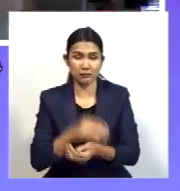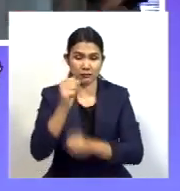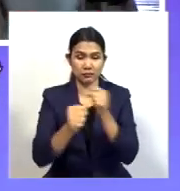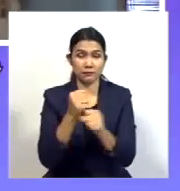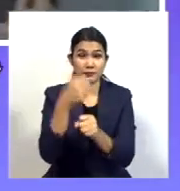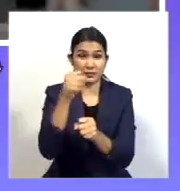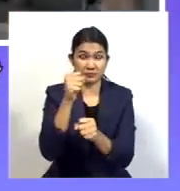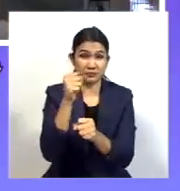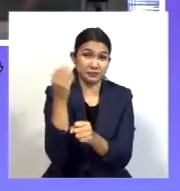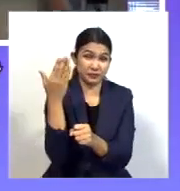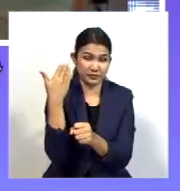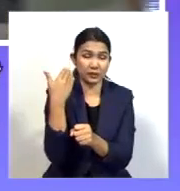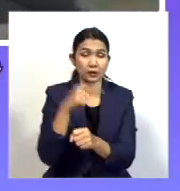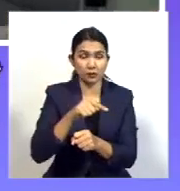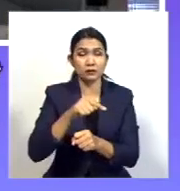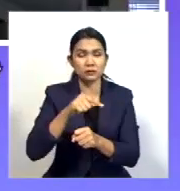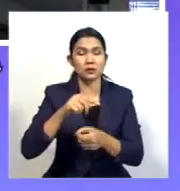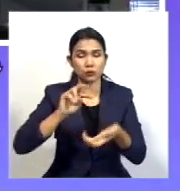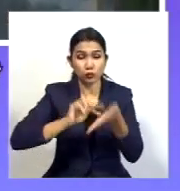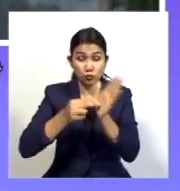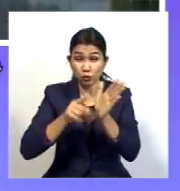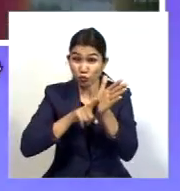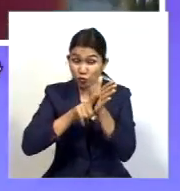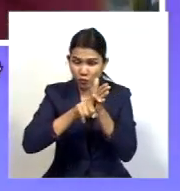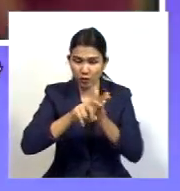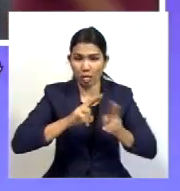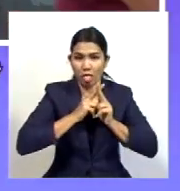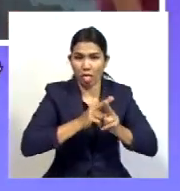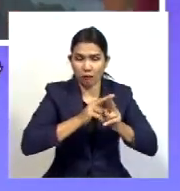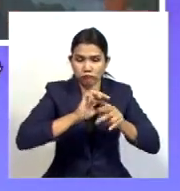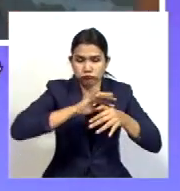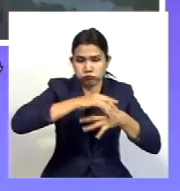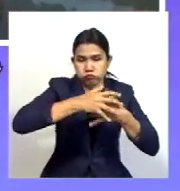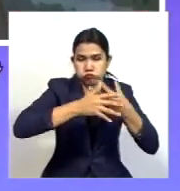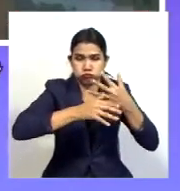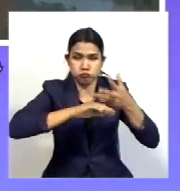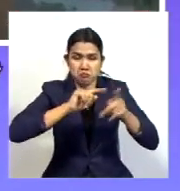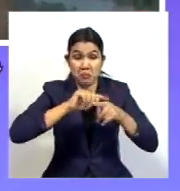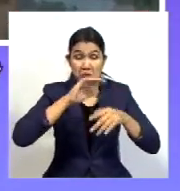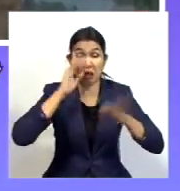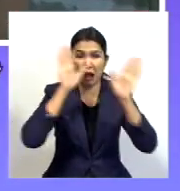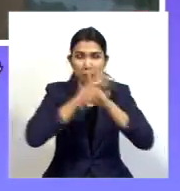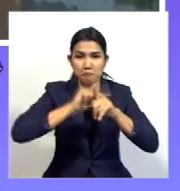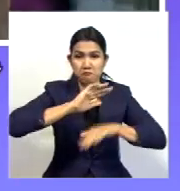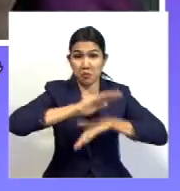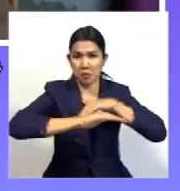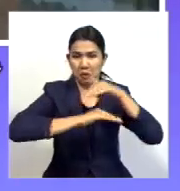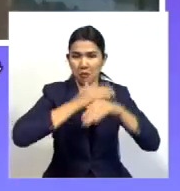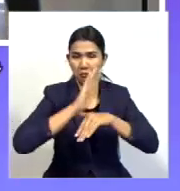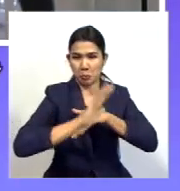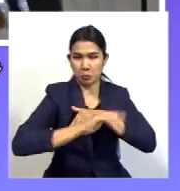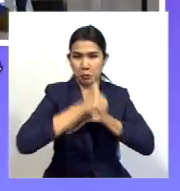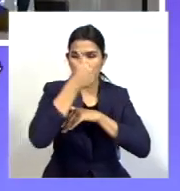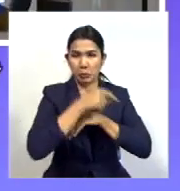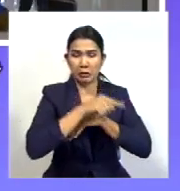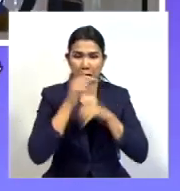รัสตัวนี้ก็พัฒนาตัวเองขึ้นทำให้มีความแข็งแรงขึ้นนะครับแล้วก็สามารถติดต่อเข้ามาใน